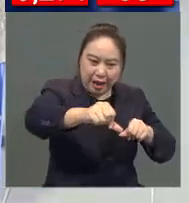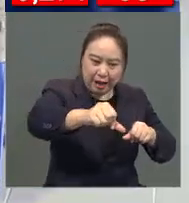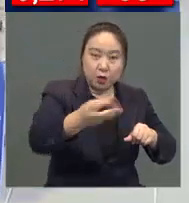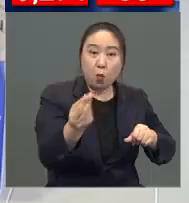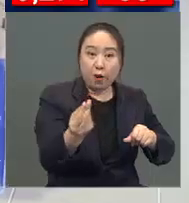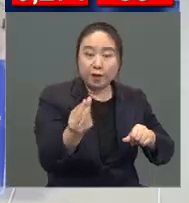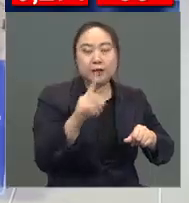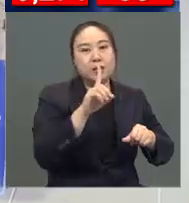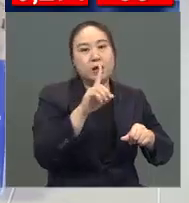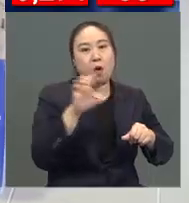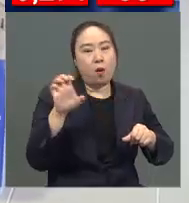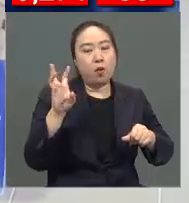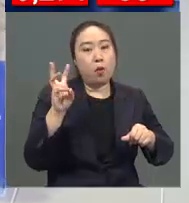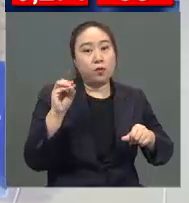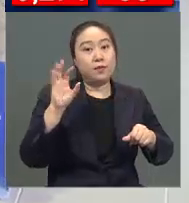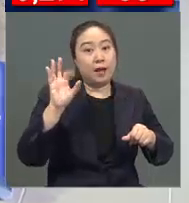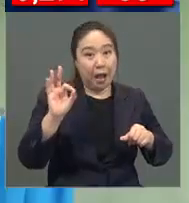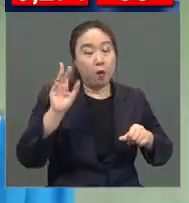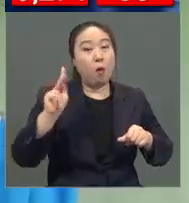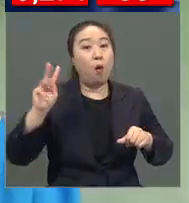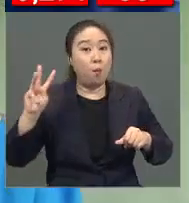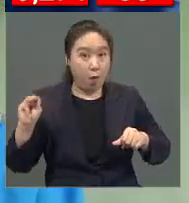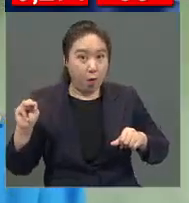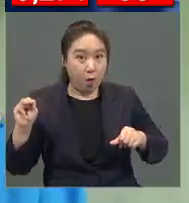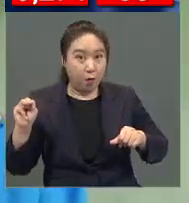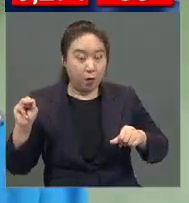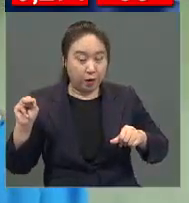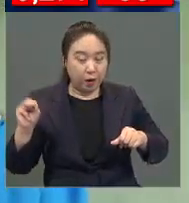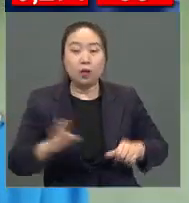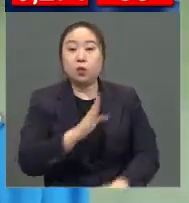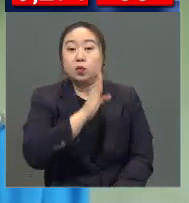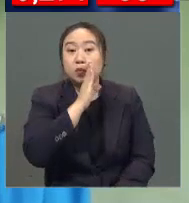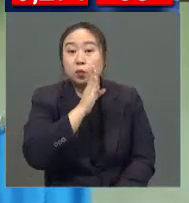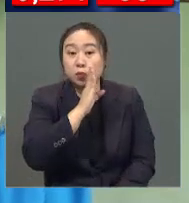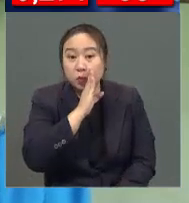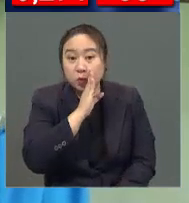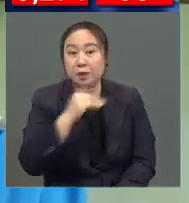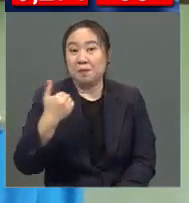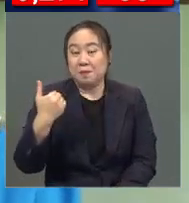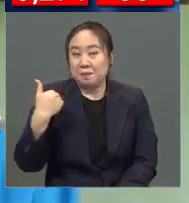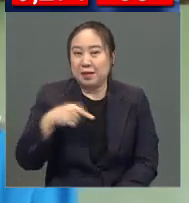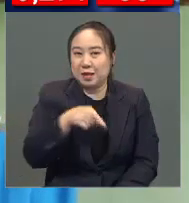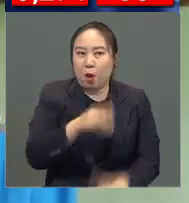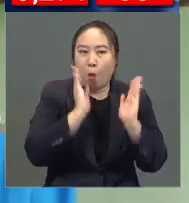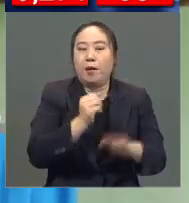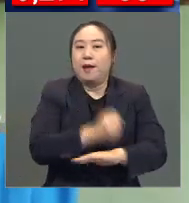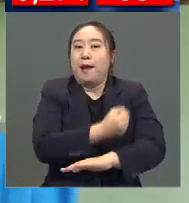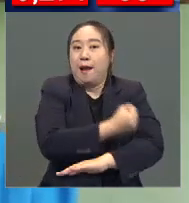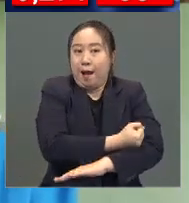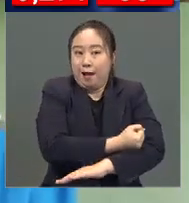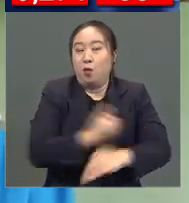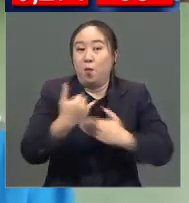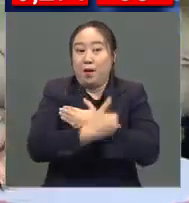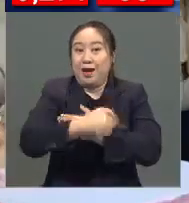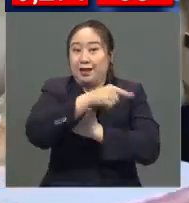าณ169กิโลเมตรกว่านี่นะคะถ้าหากว่ามีขบวนการค้ามนุษย์ขนแรงงานต่างด้